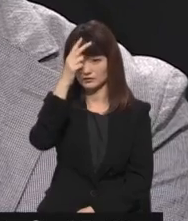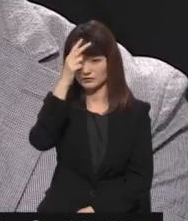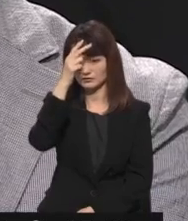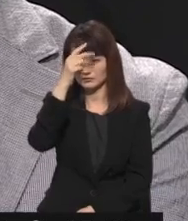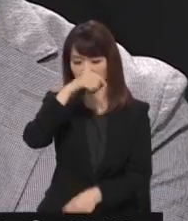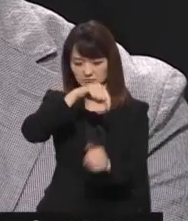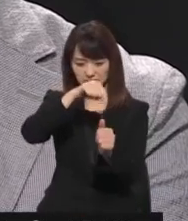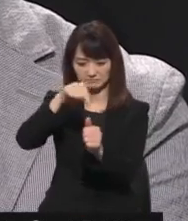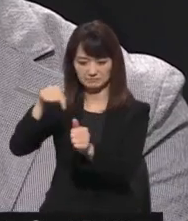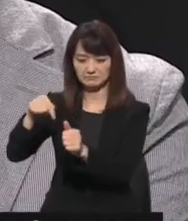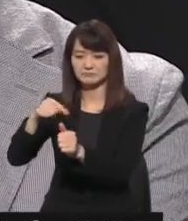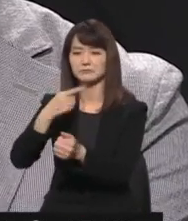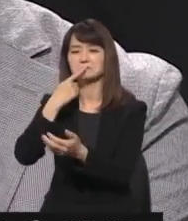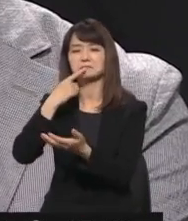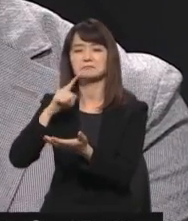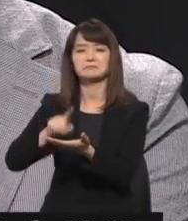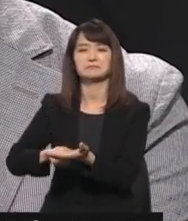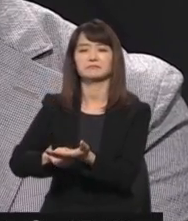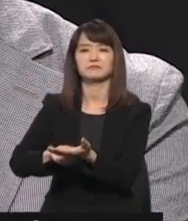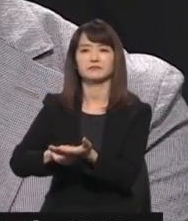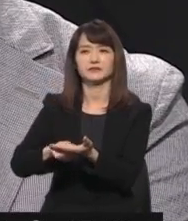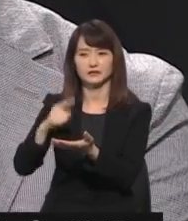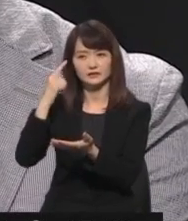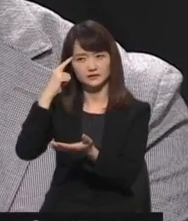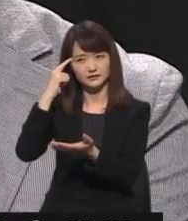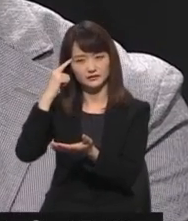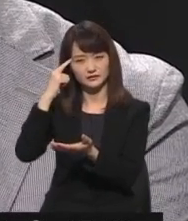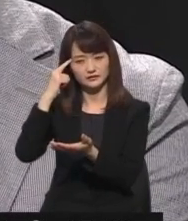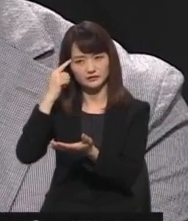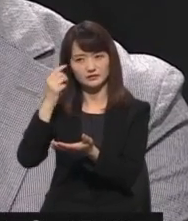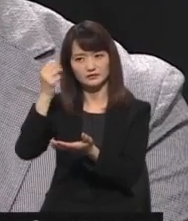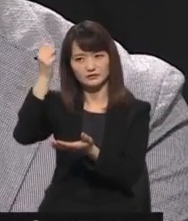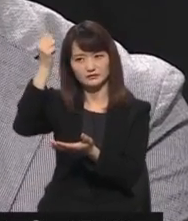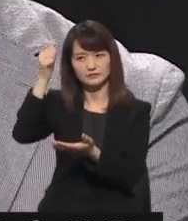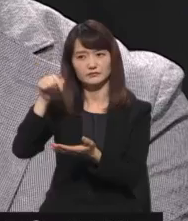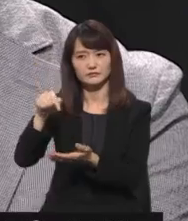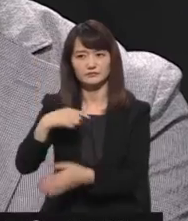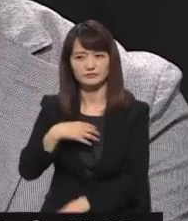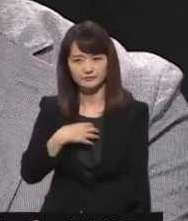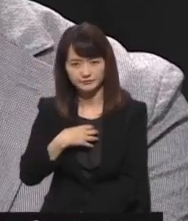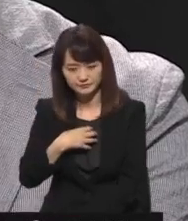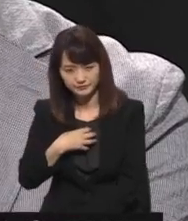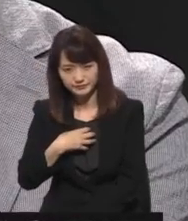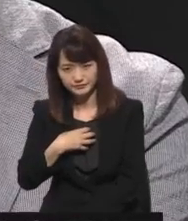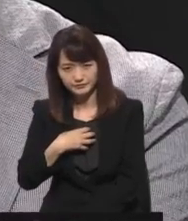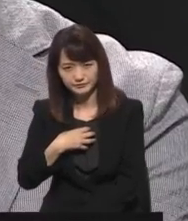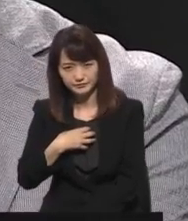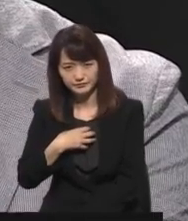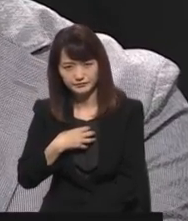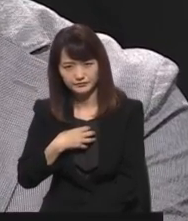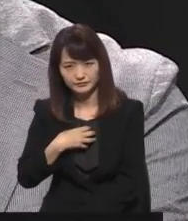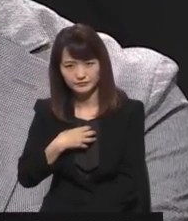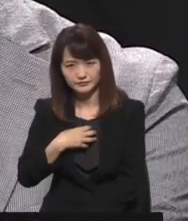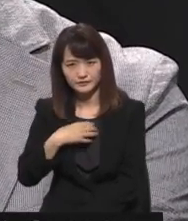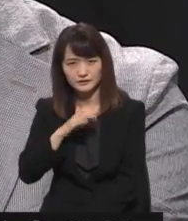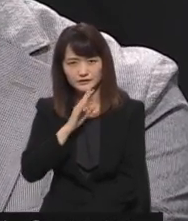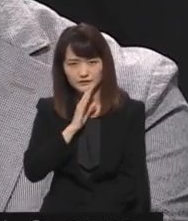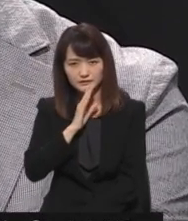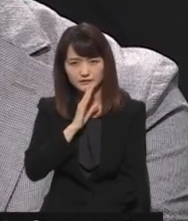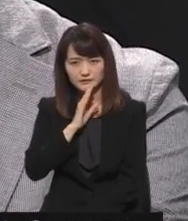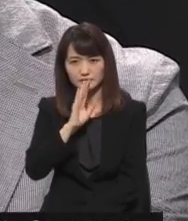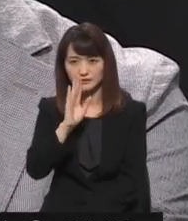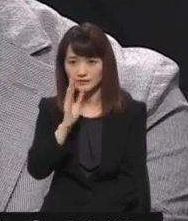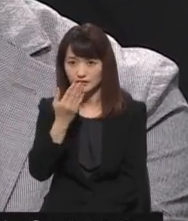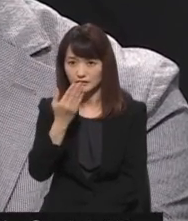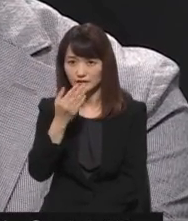누워서 떡 먹기다 라는 경 소들이 좀 있어 보입니다 그리고 그런 우려가 실제 가 되는 것 아니냐 라고 했는데 이 수석대표